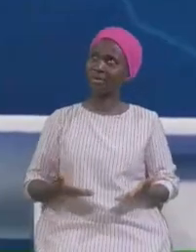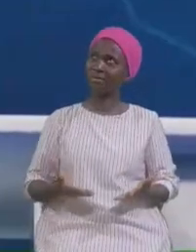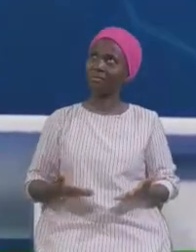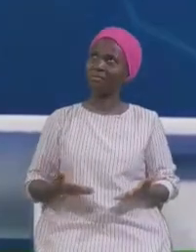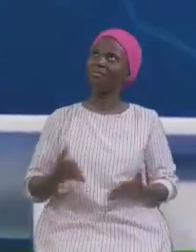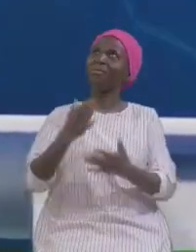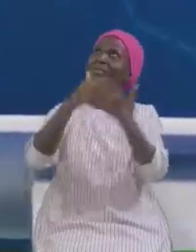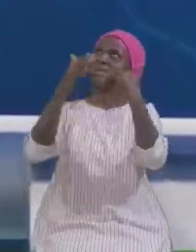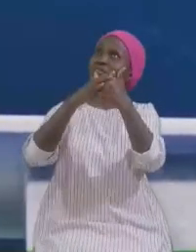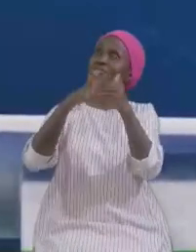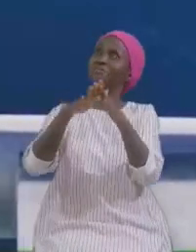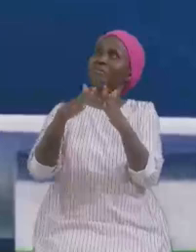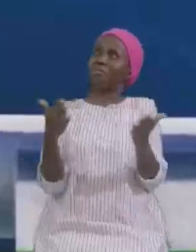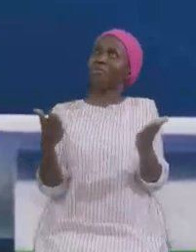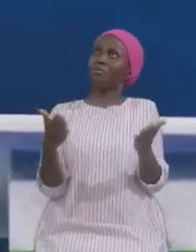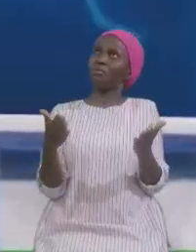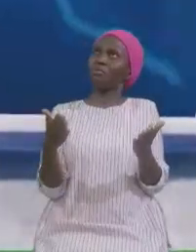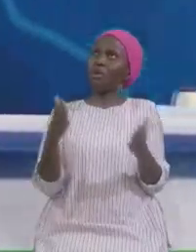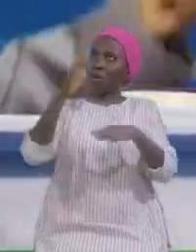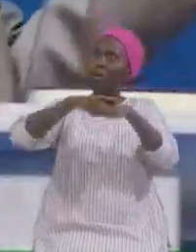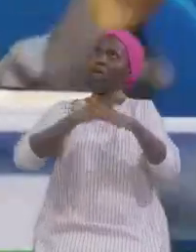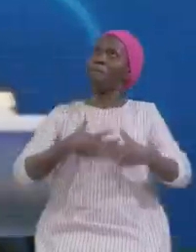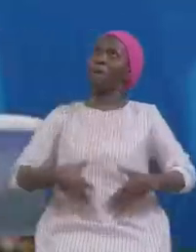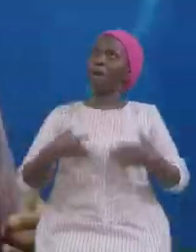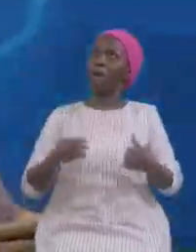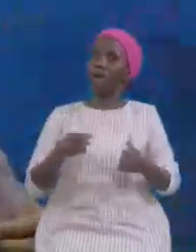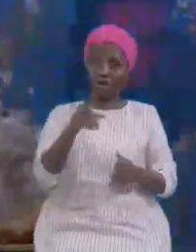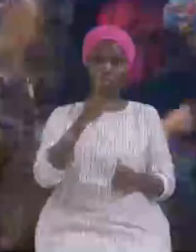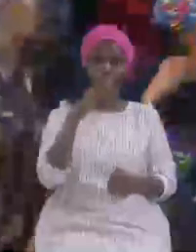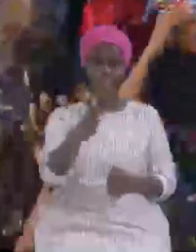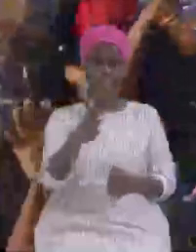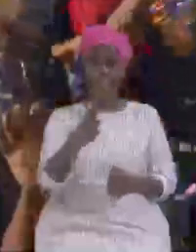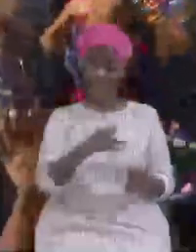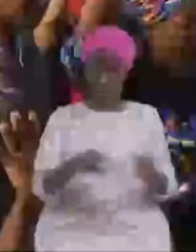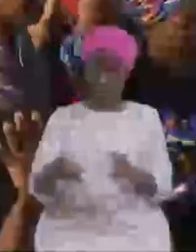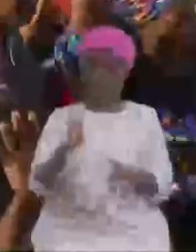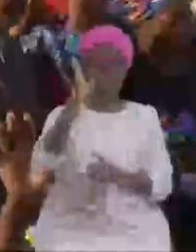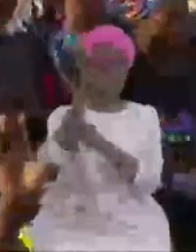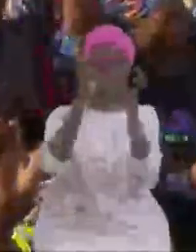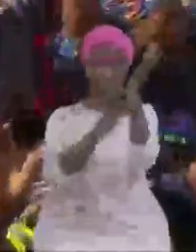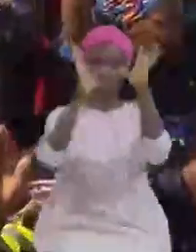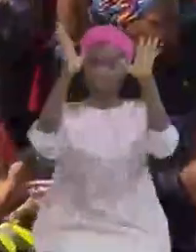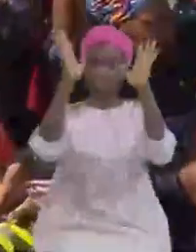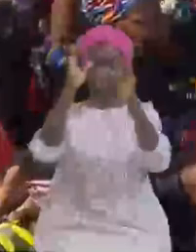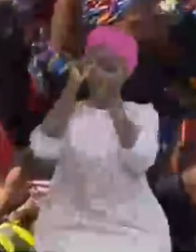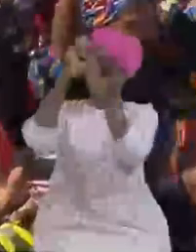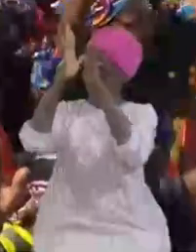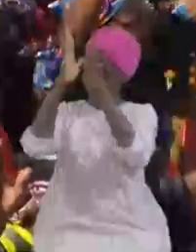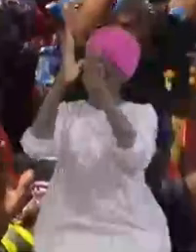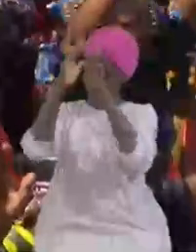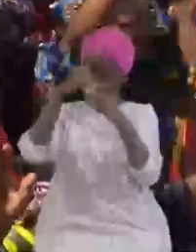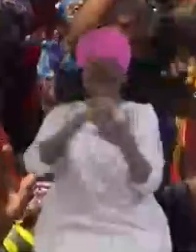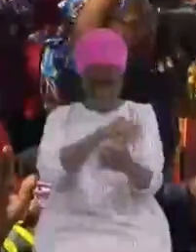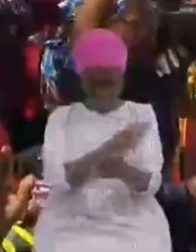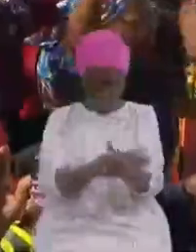que les cieux s'ouvrent sur ma vie, partout tu es, lève ta main, nous prions ensemble. Père,